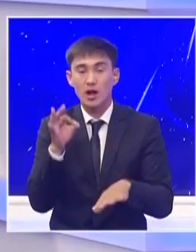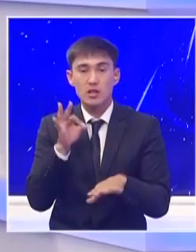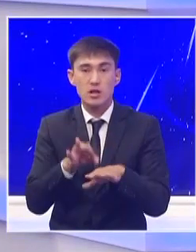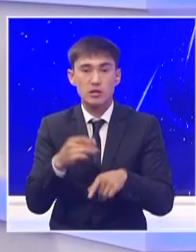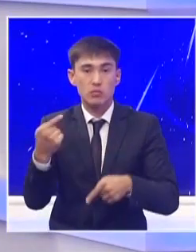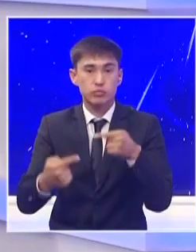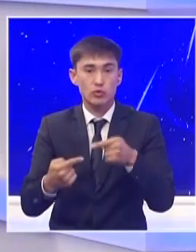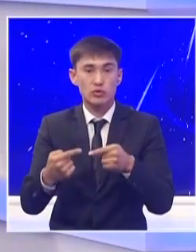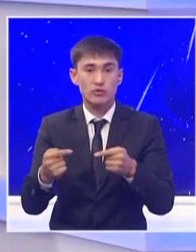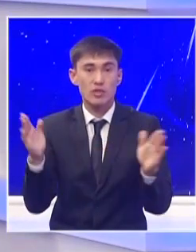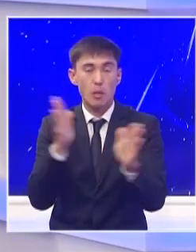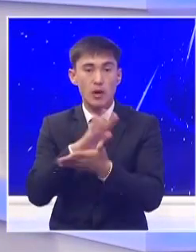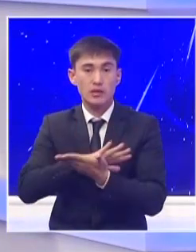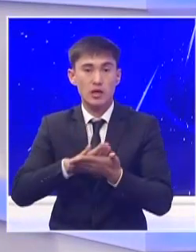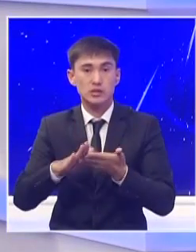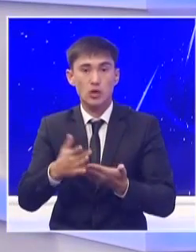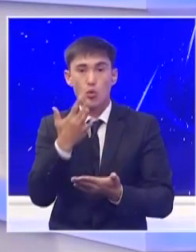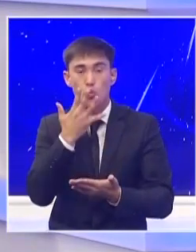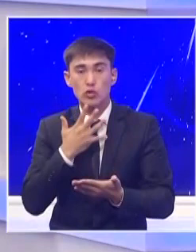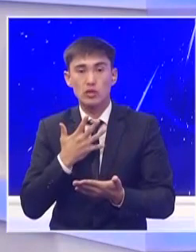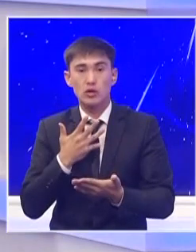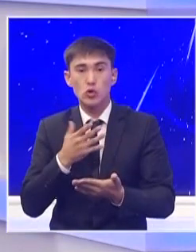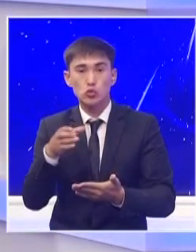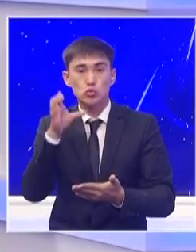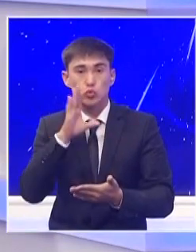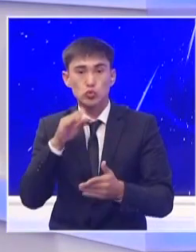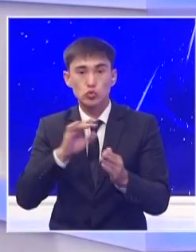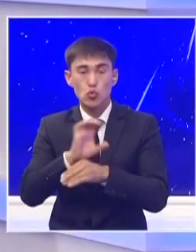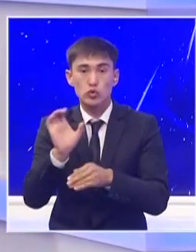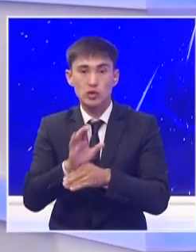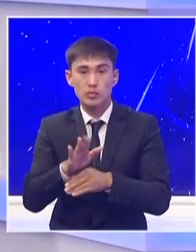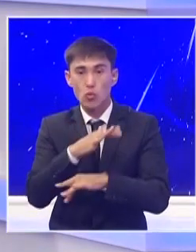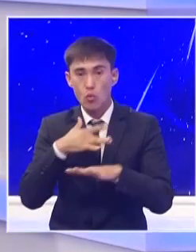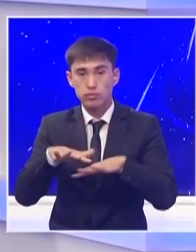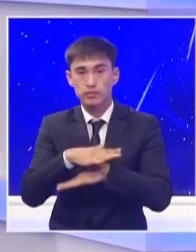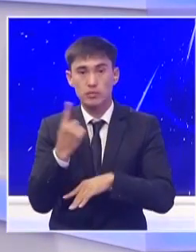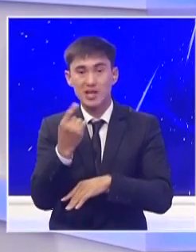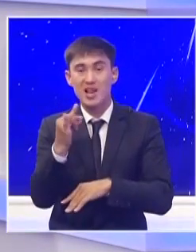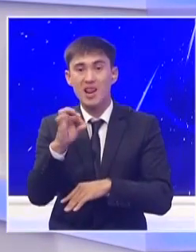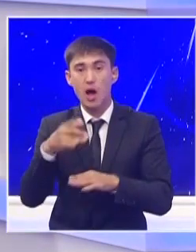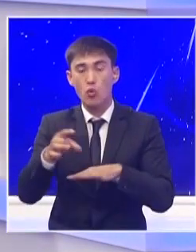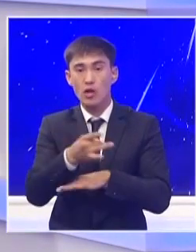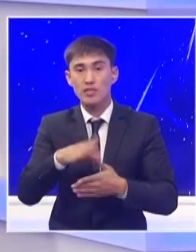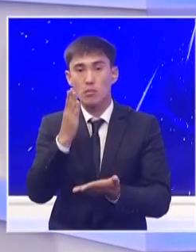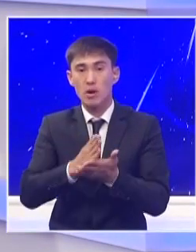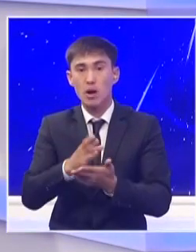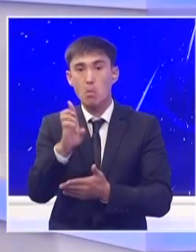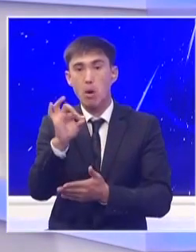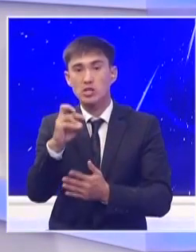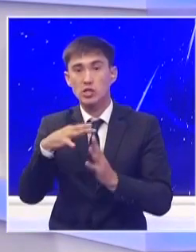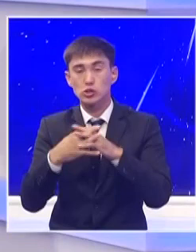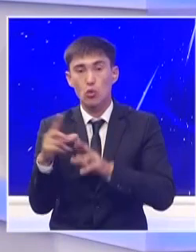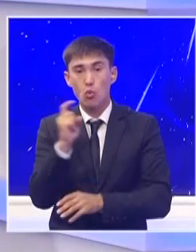дауа табиғи таза ұлттық сусын өндіріп, жұрт назарына ұсынып отырғандар аз емес. Соның бірі ауданда орналасқан Балжан шаруа